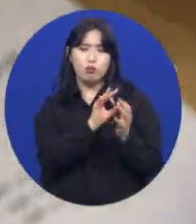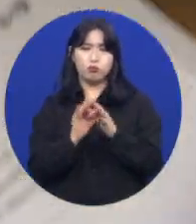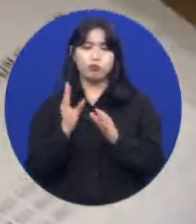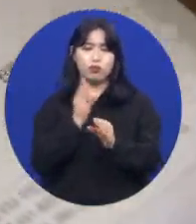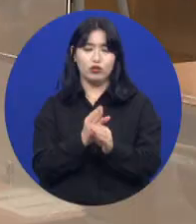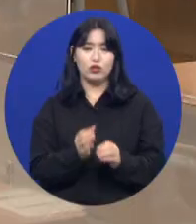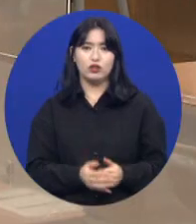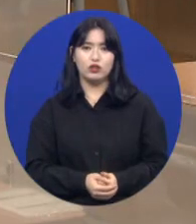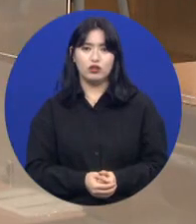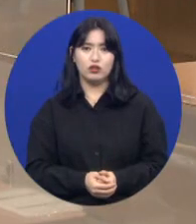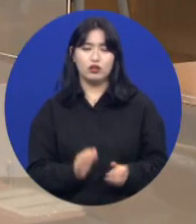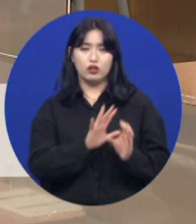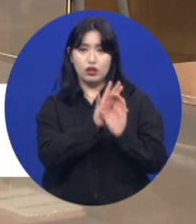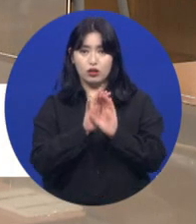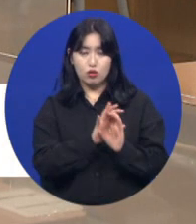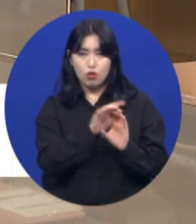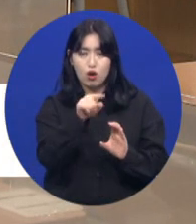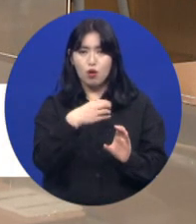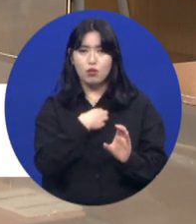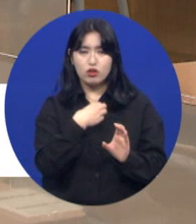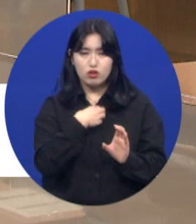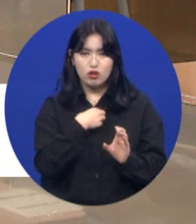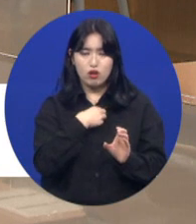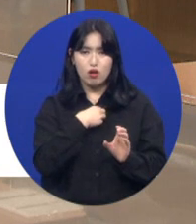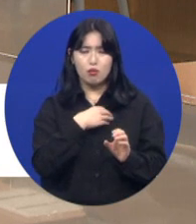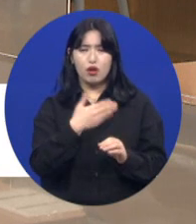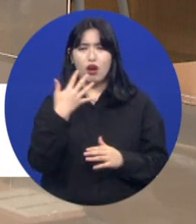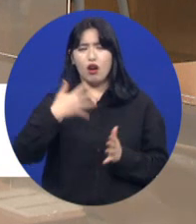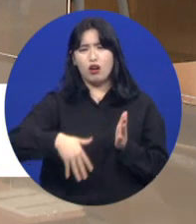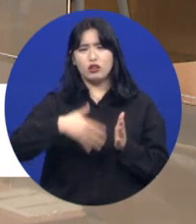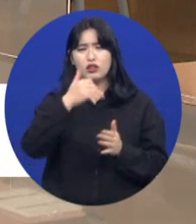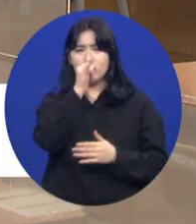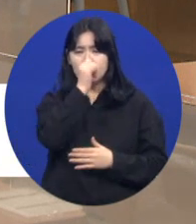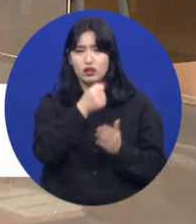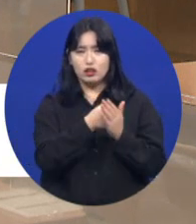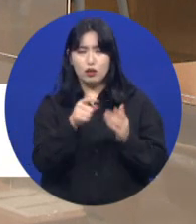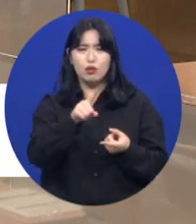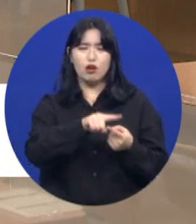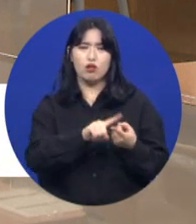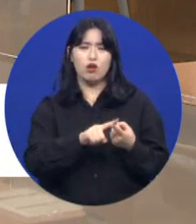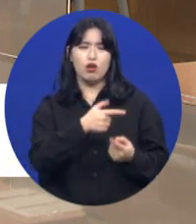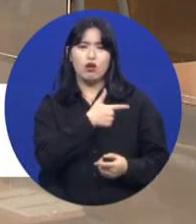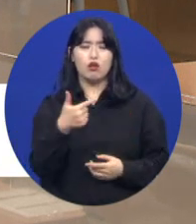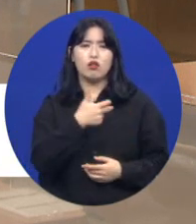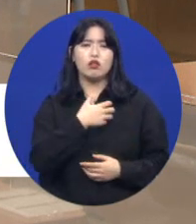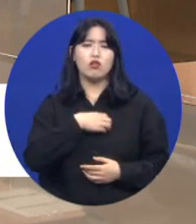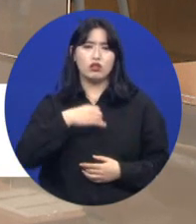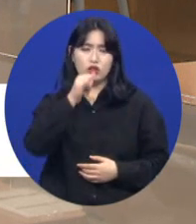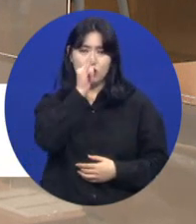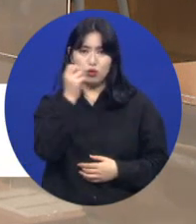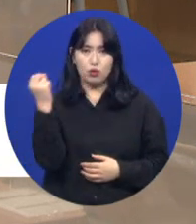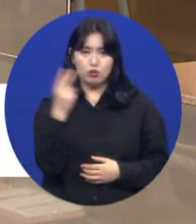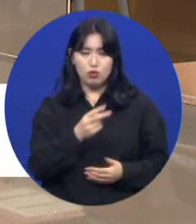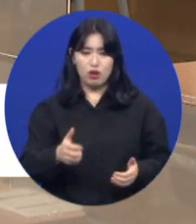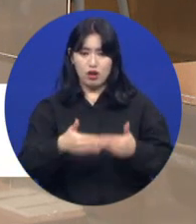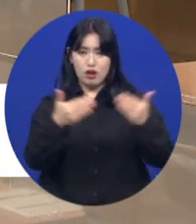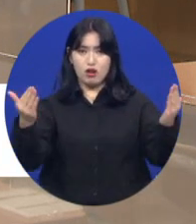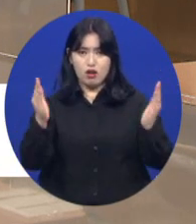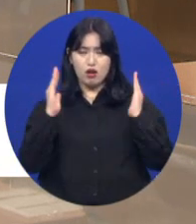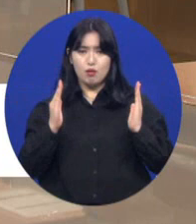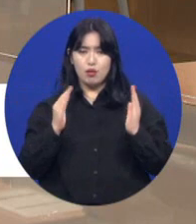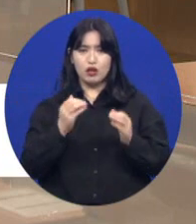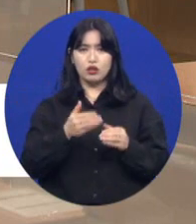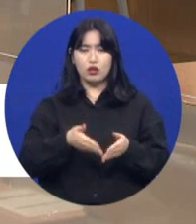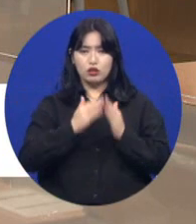있습니다. 코로나 위험성이 아직도 있는 점에 대해서는 굉장히 걱정도 크고 또 칸막이를 설치하고